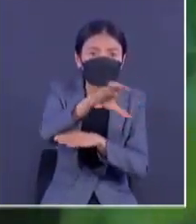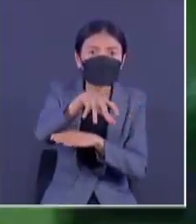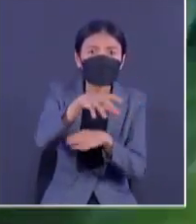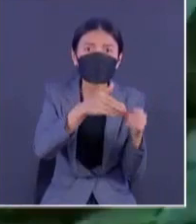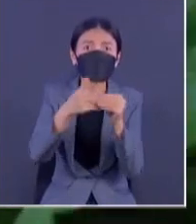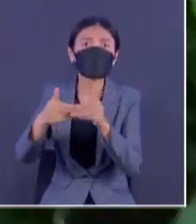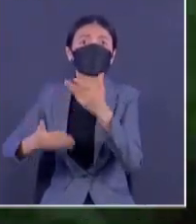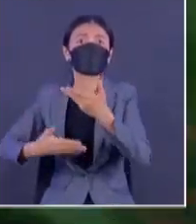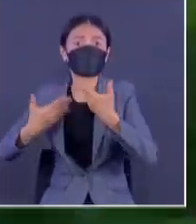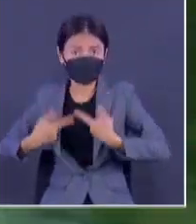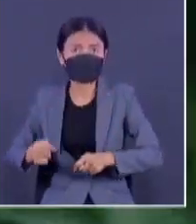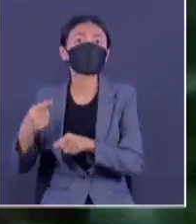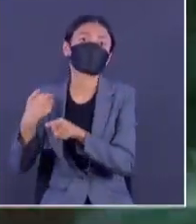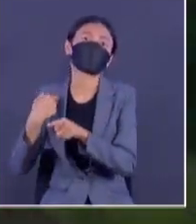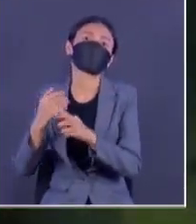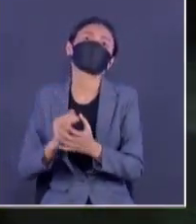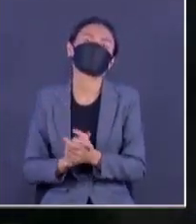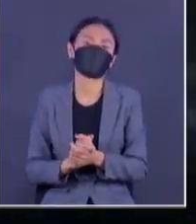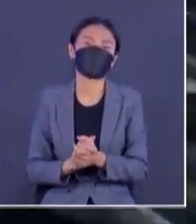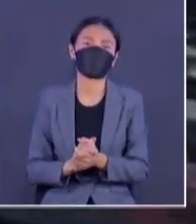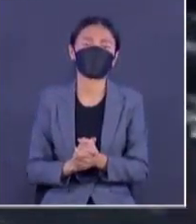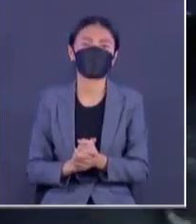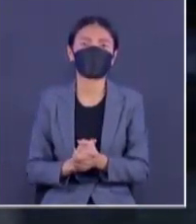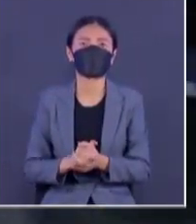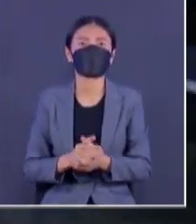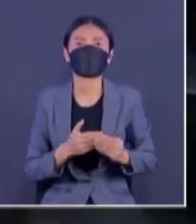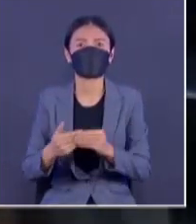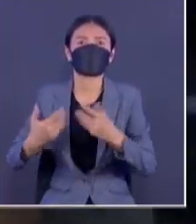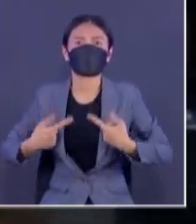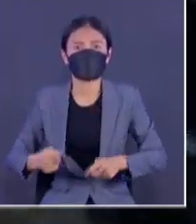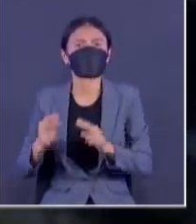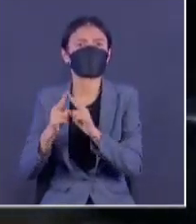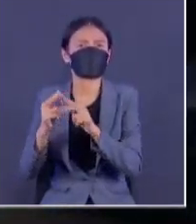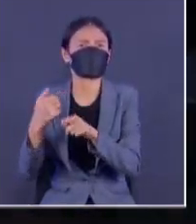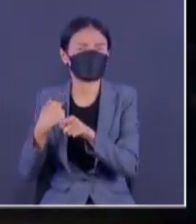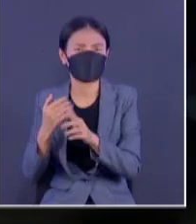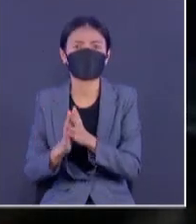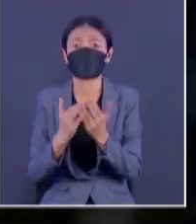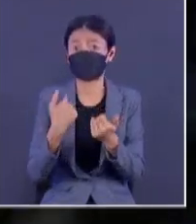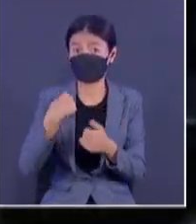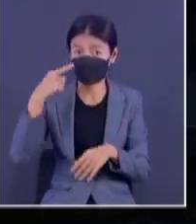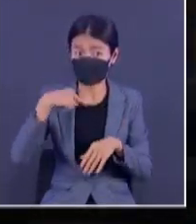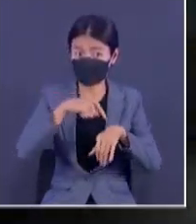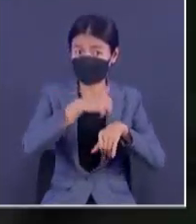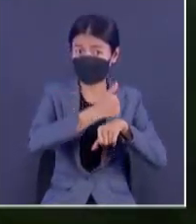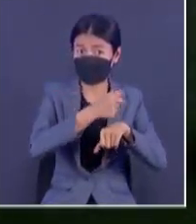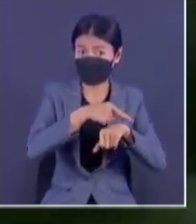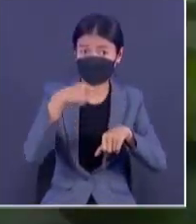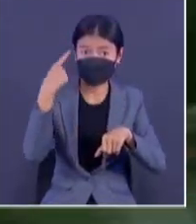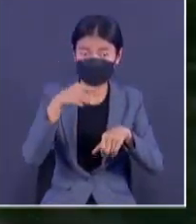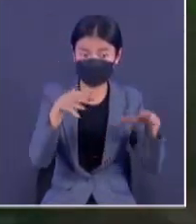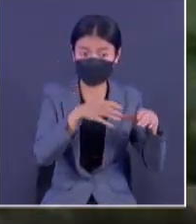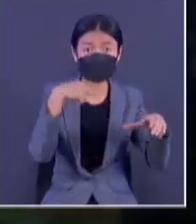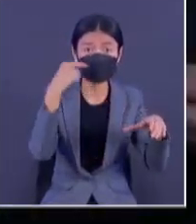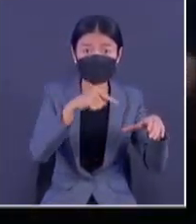จงแล้วนะครับที่เป็นการค้าประเวณีเด็กหญิงนอกจากนี้ยังพบมีเครือข่ายค้ากามเด็กชายด้วยครับ